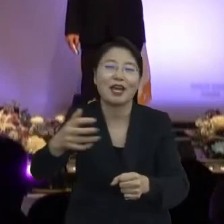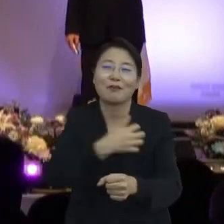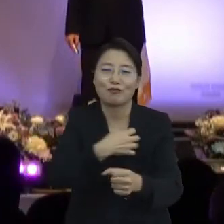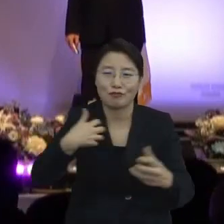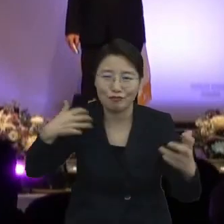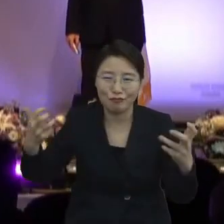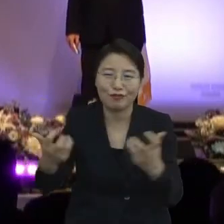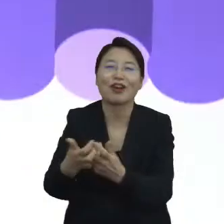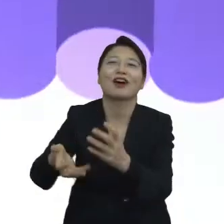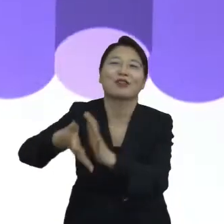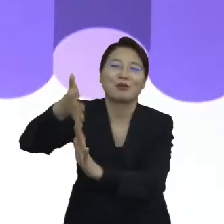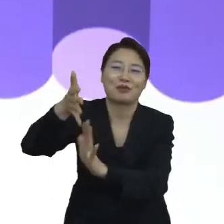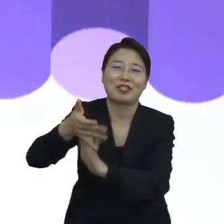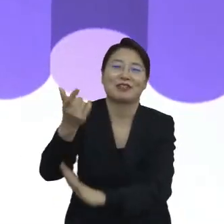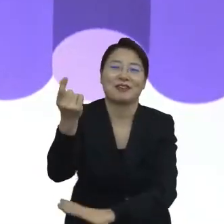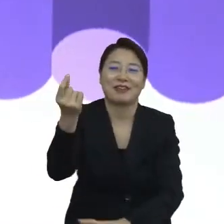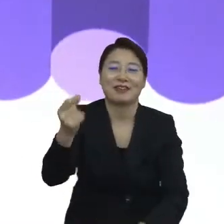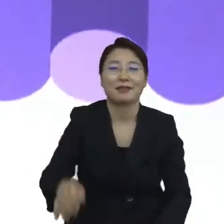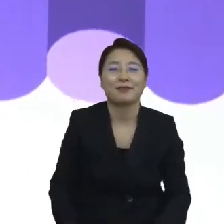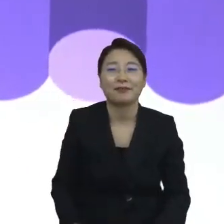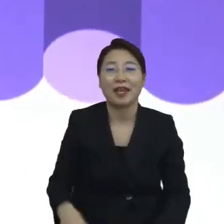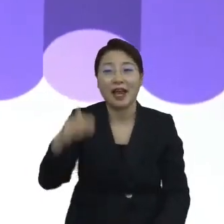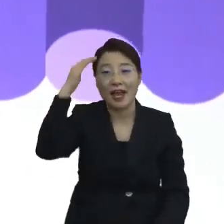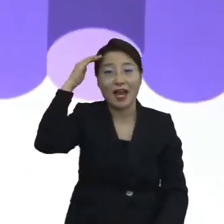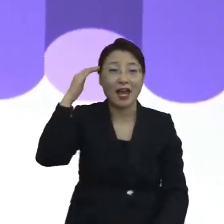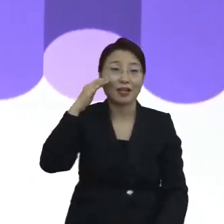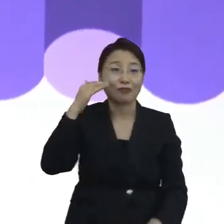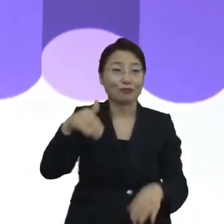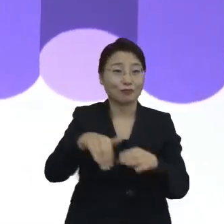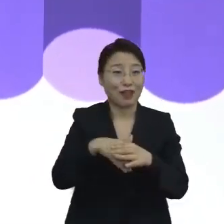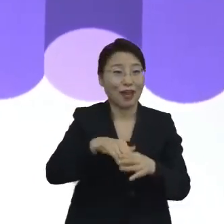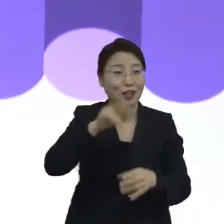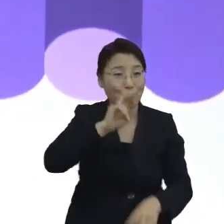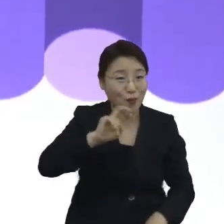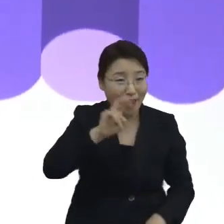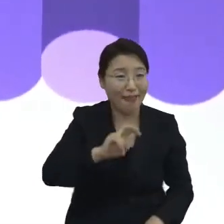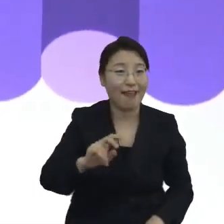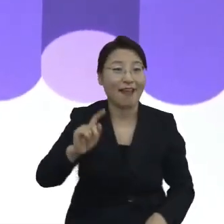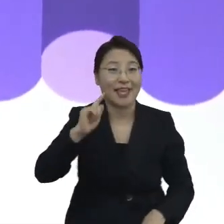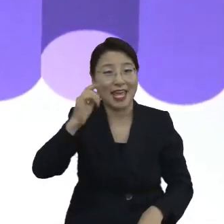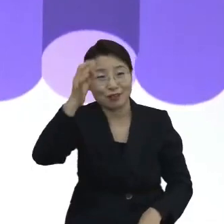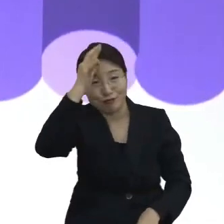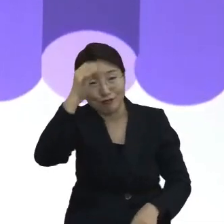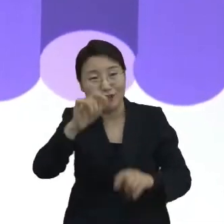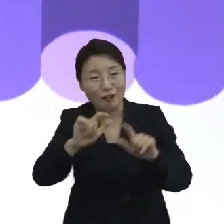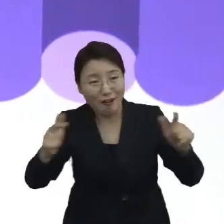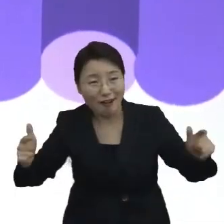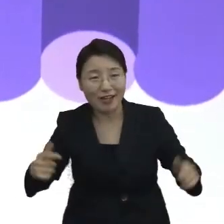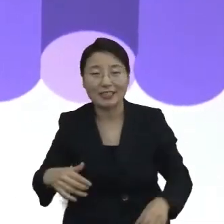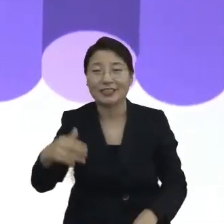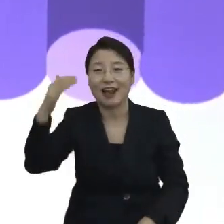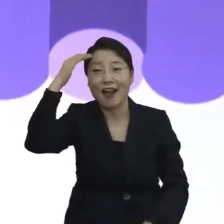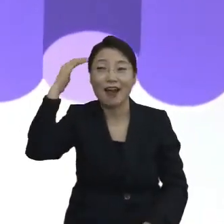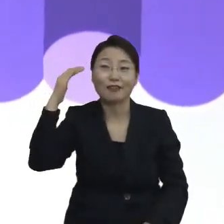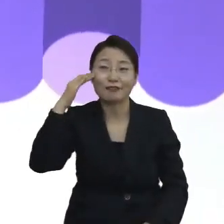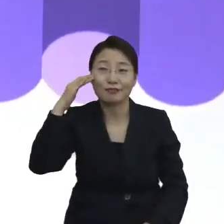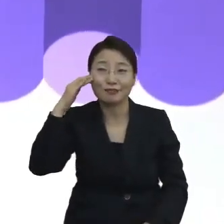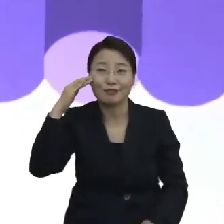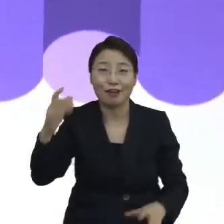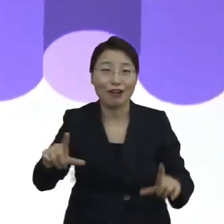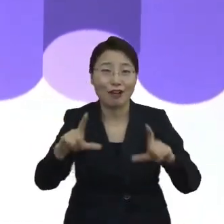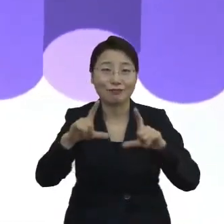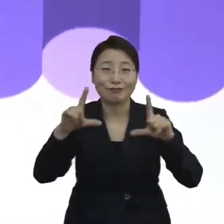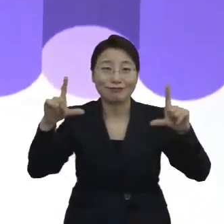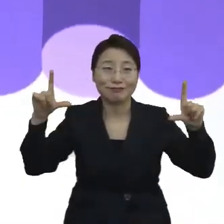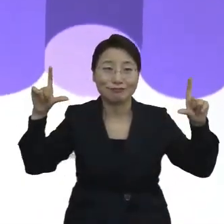풍요로운 도시가 됩니다. 제가 우리 K-컨텐츠 덕분에 대한민국이, 수도 서울이 이제 그런 도시가 돼가고